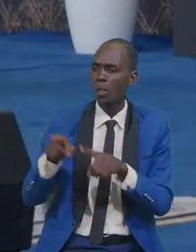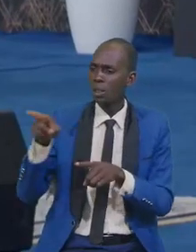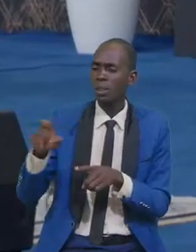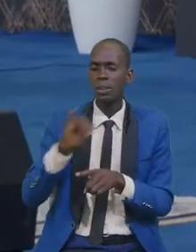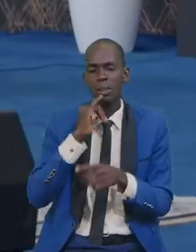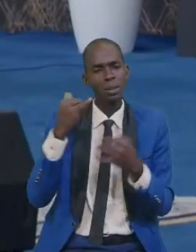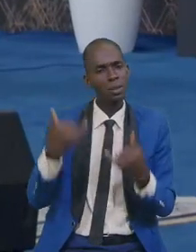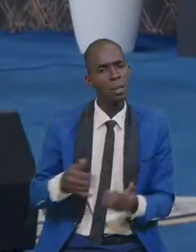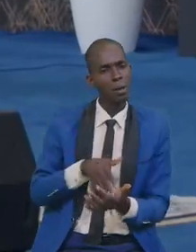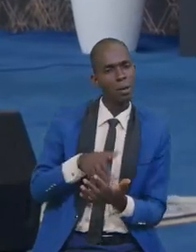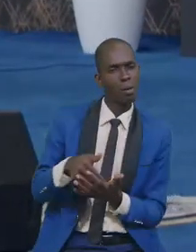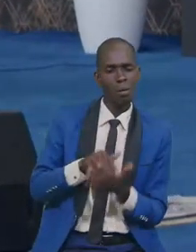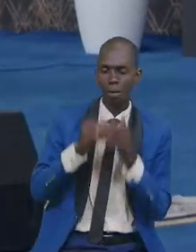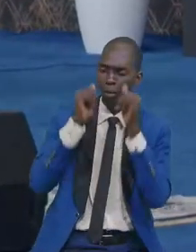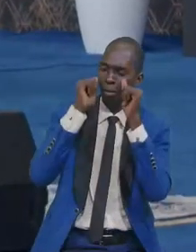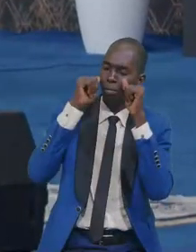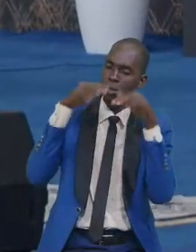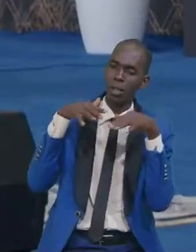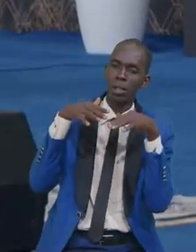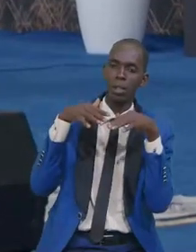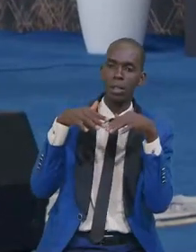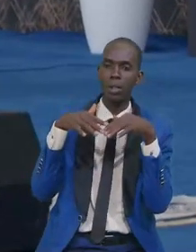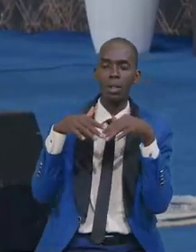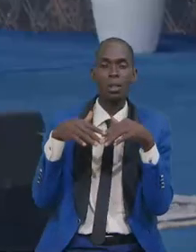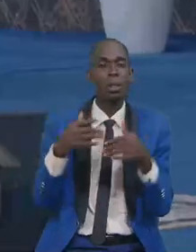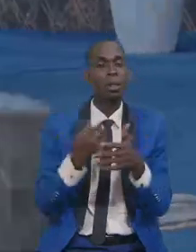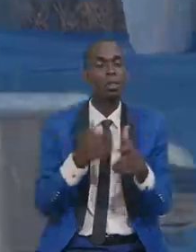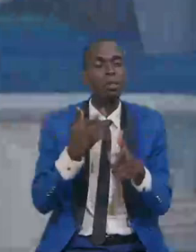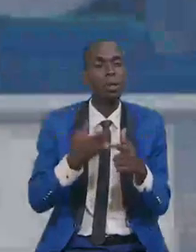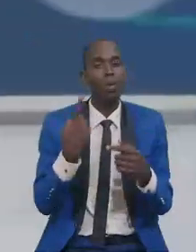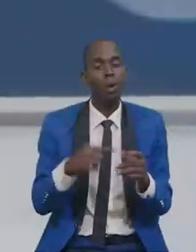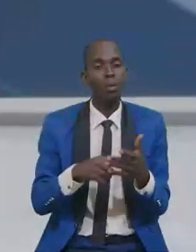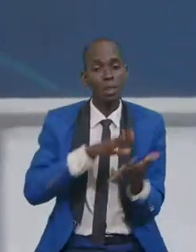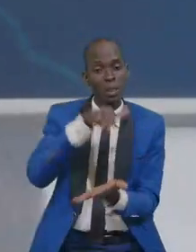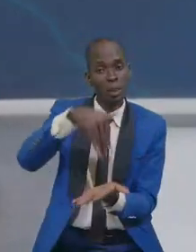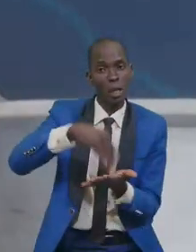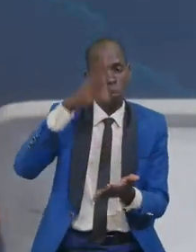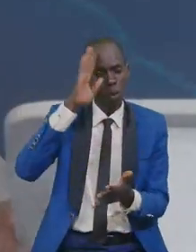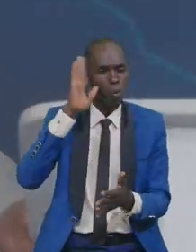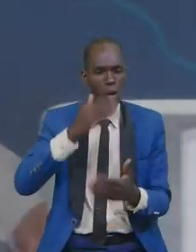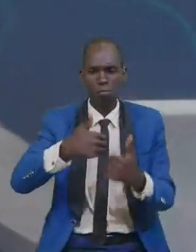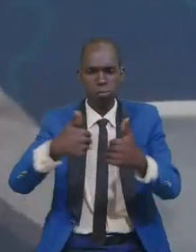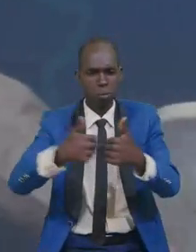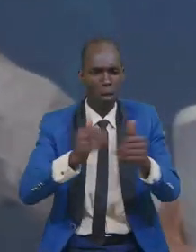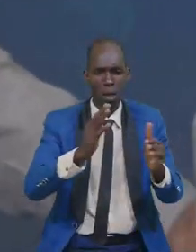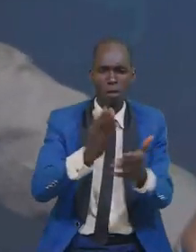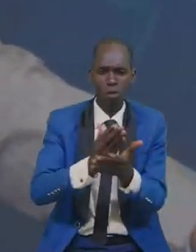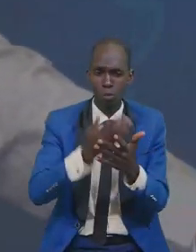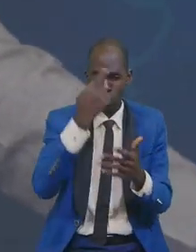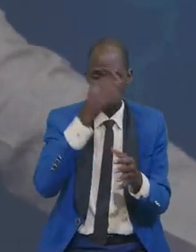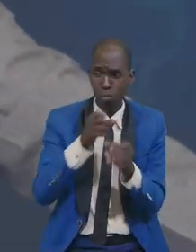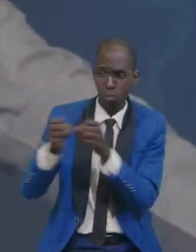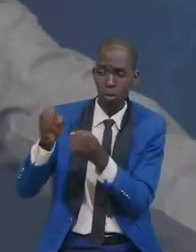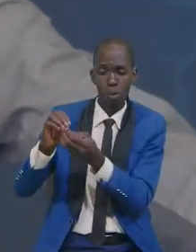Mais il est fatigué finalement. L'arbitre va venir les séparer pour qu'ils ne tuent